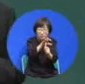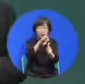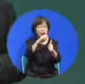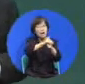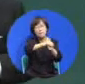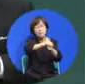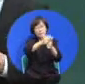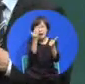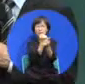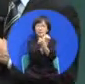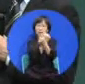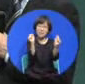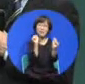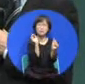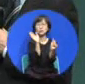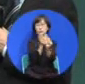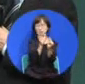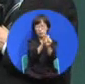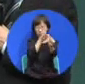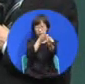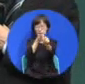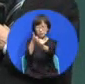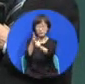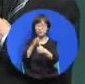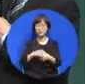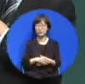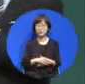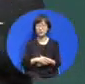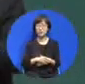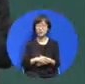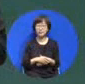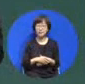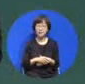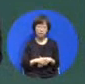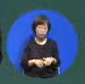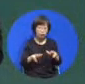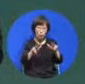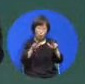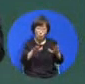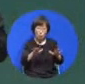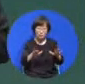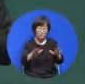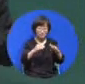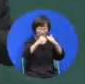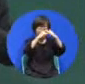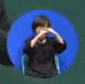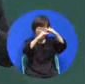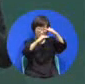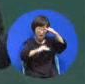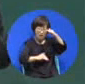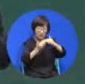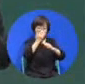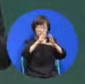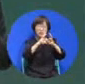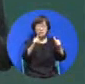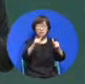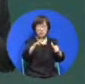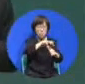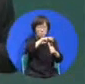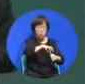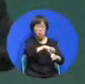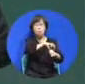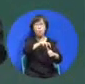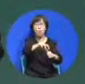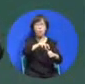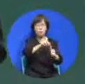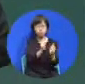set them free from all the things that bind them. 지금 완전히 이스라엘 민족이 포로돼 있잖아요. 해방시켜라. The Israelites